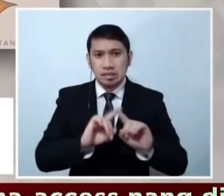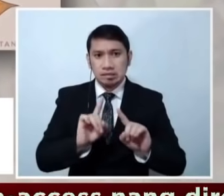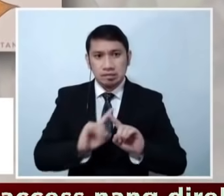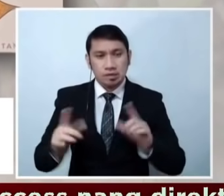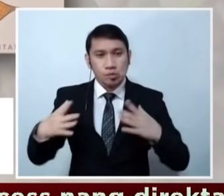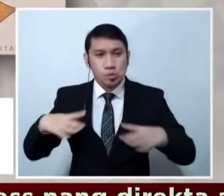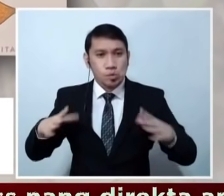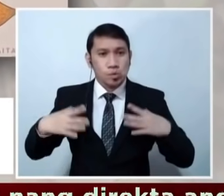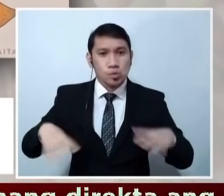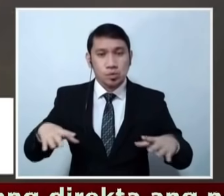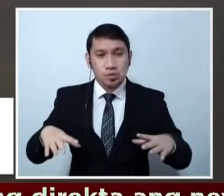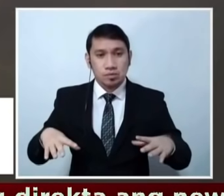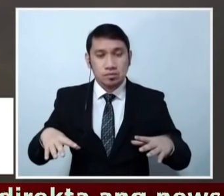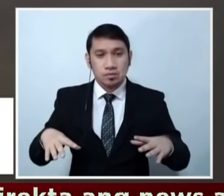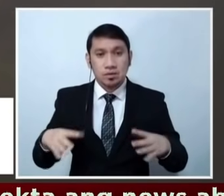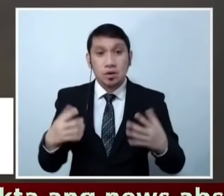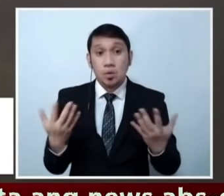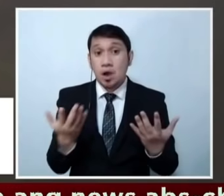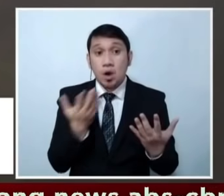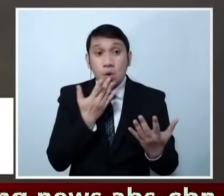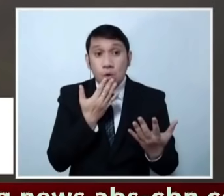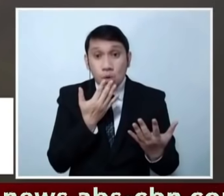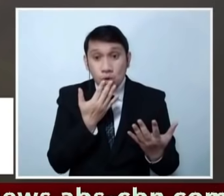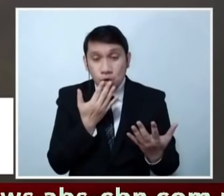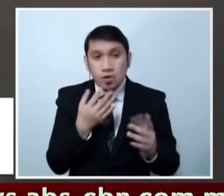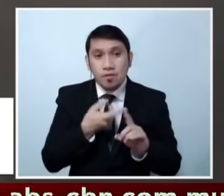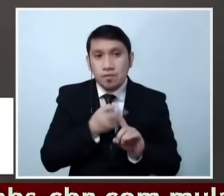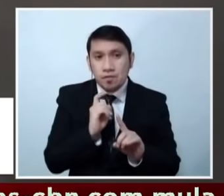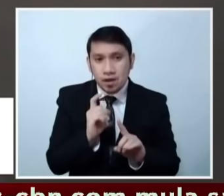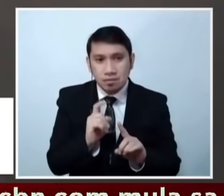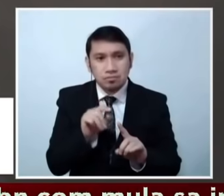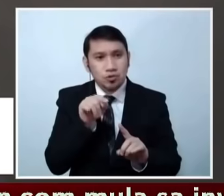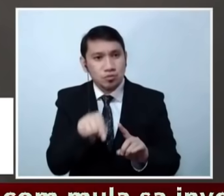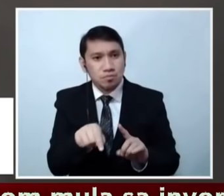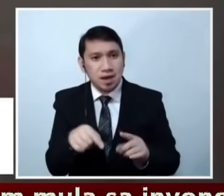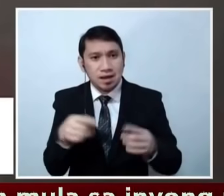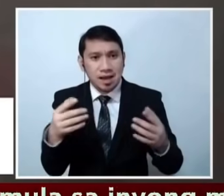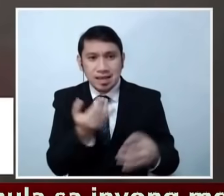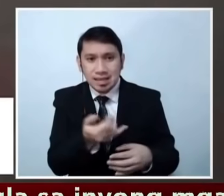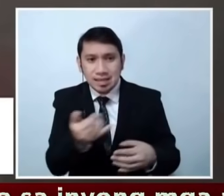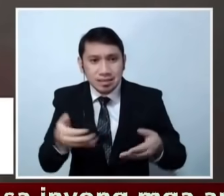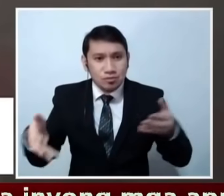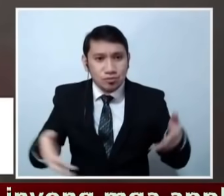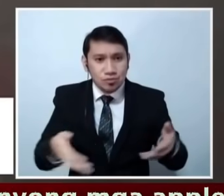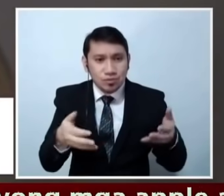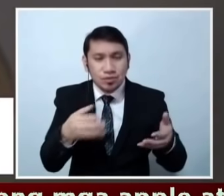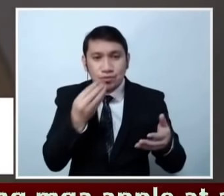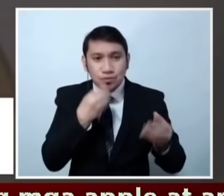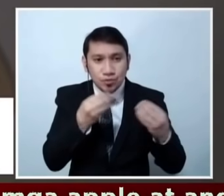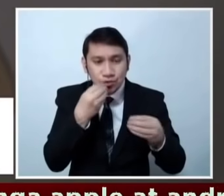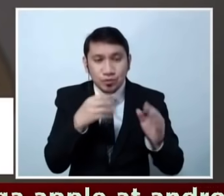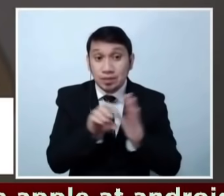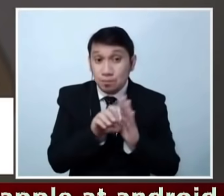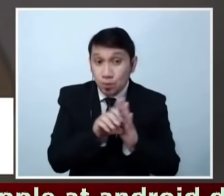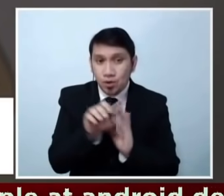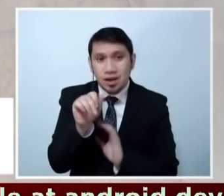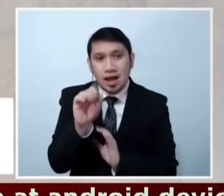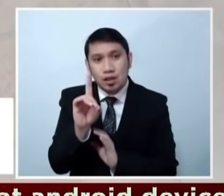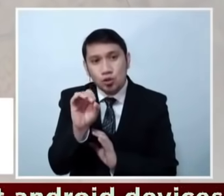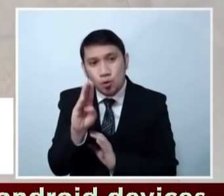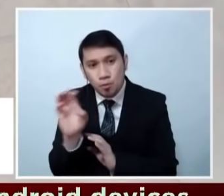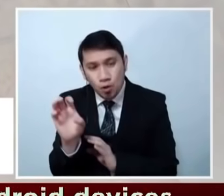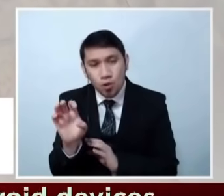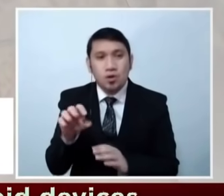gown. Hango ito sa kulay at itsura ng mga sahog ng paboritong putahing Pinoy gaya ng adobo,